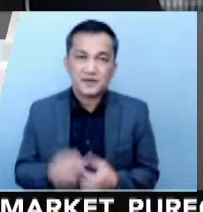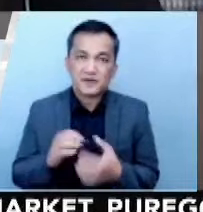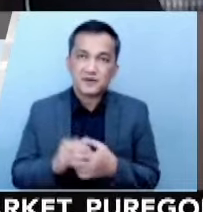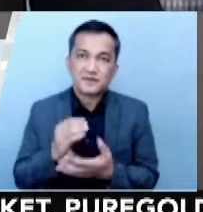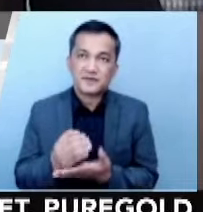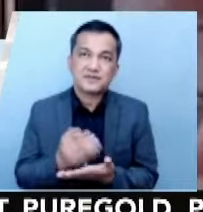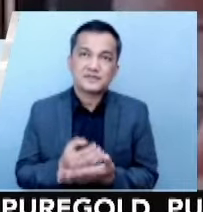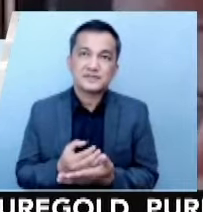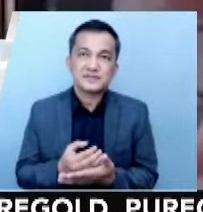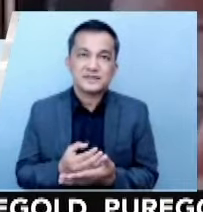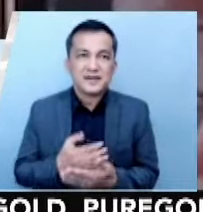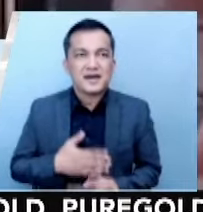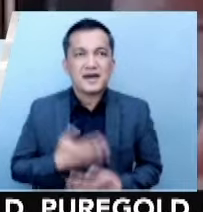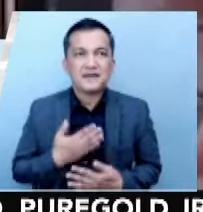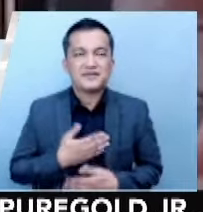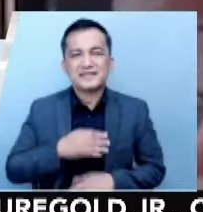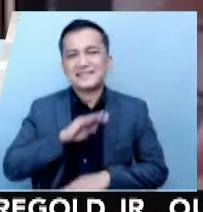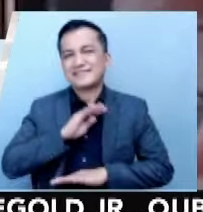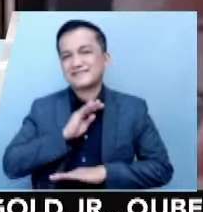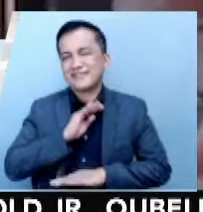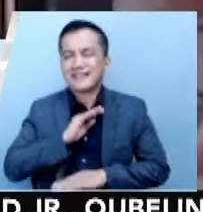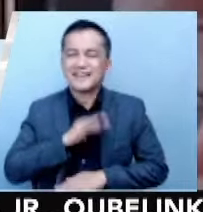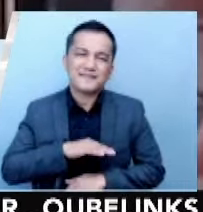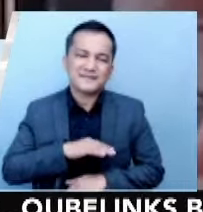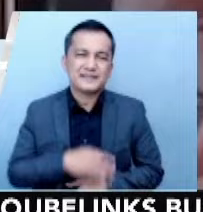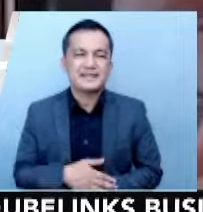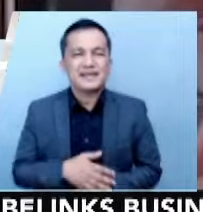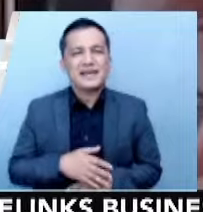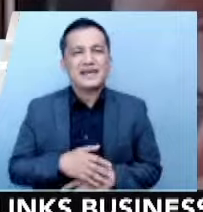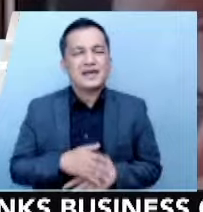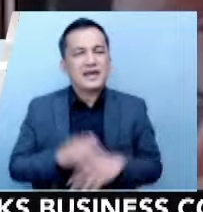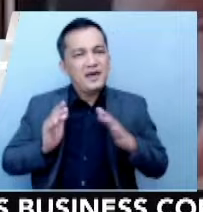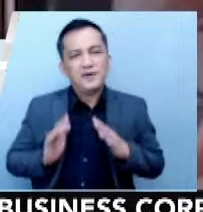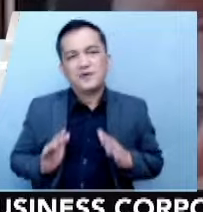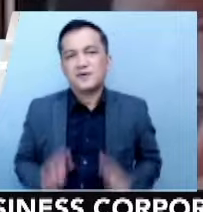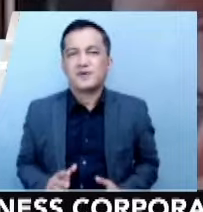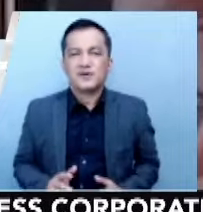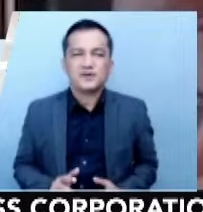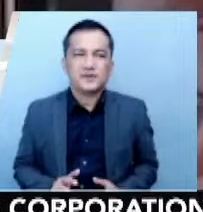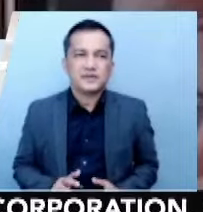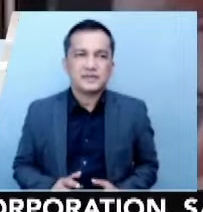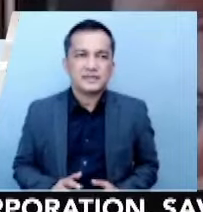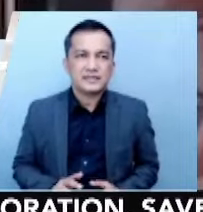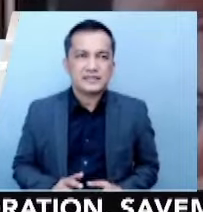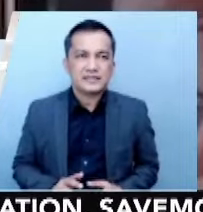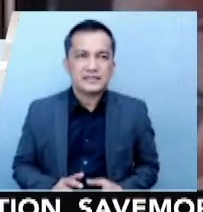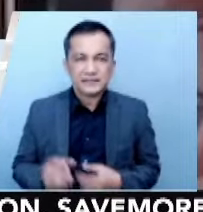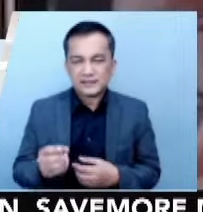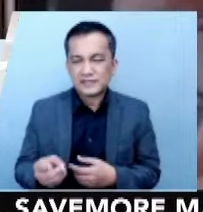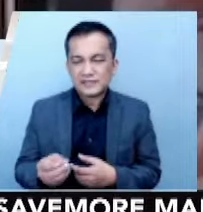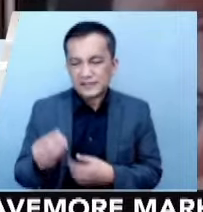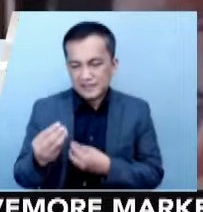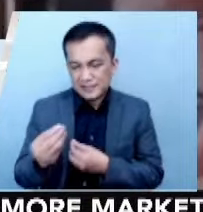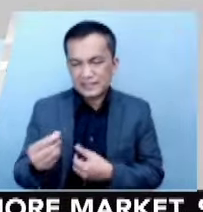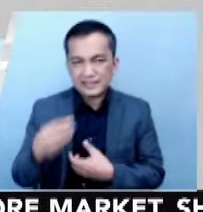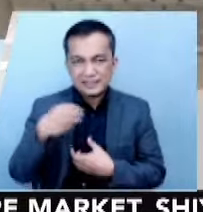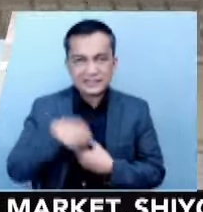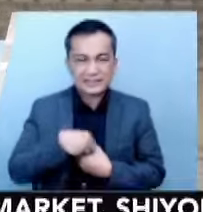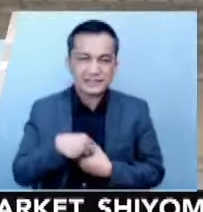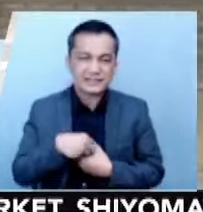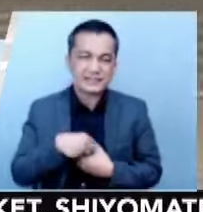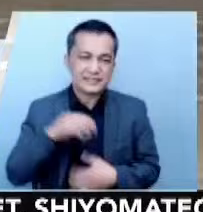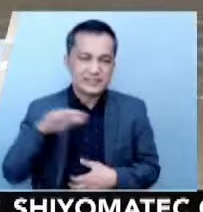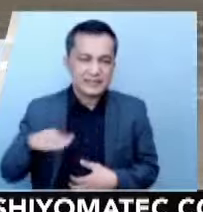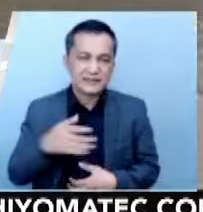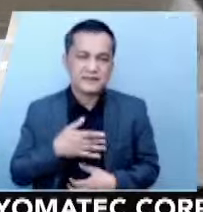sobrang fulfilled, sobrang... Alam niyo yung term na healing your inner child? Medyo ganun po yung nararamdaman ko po.